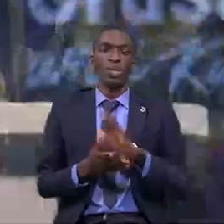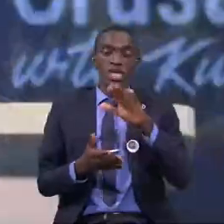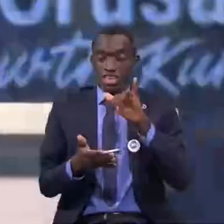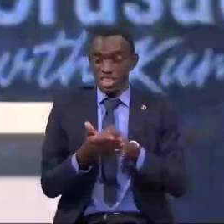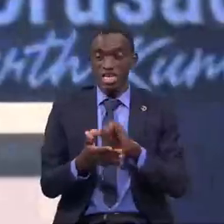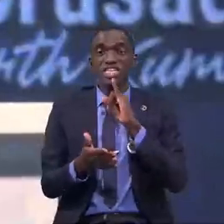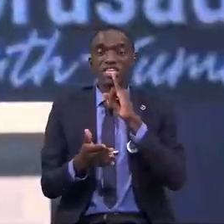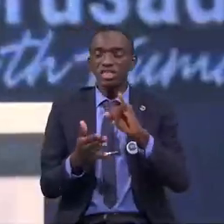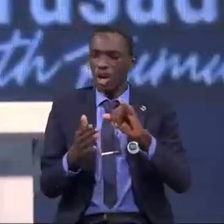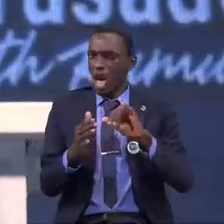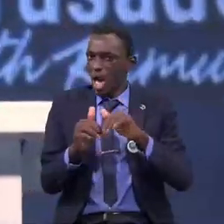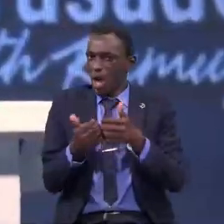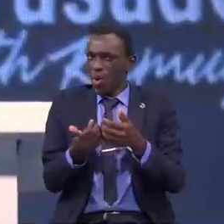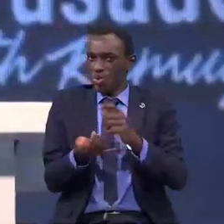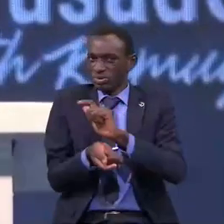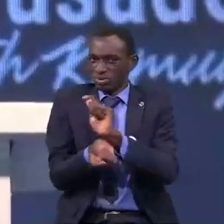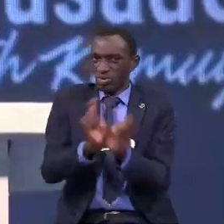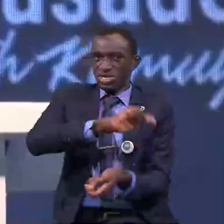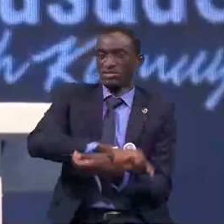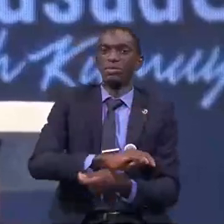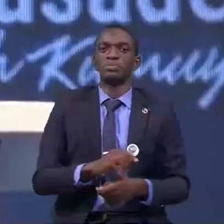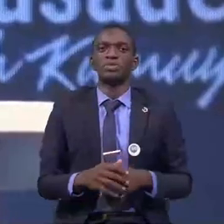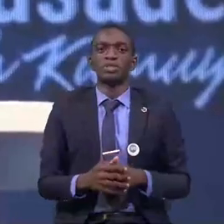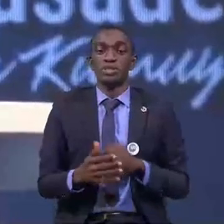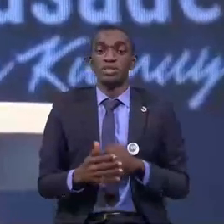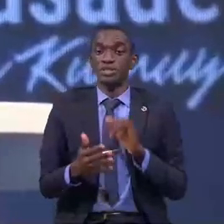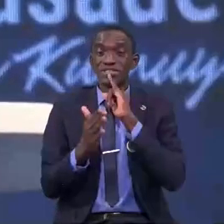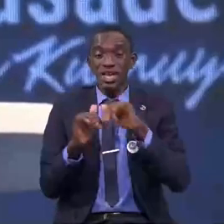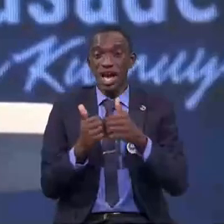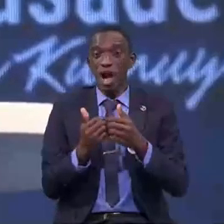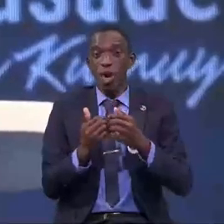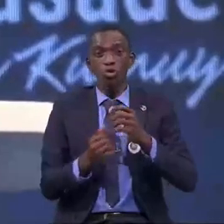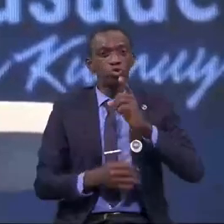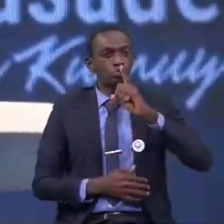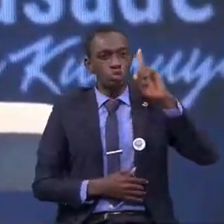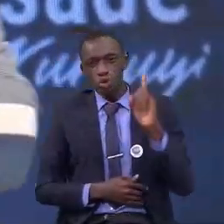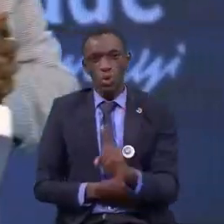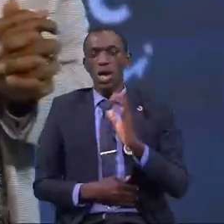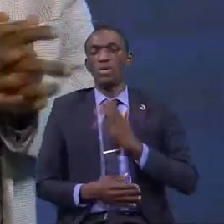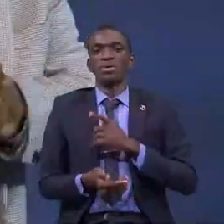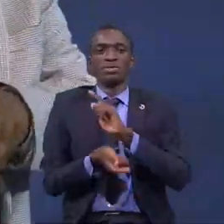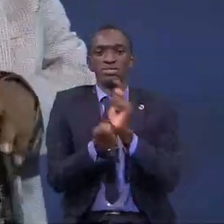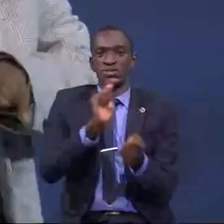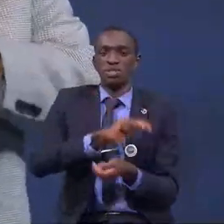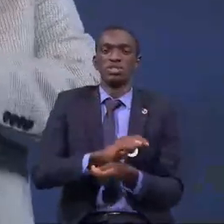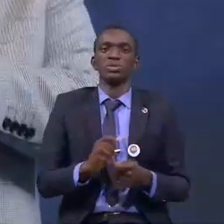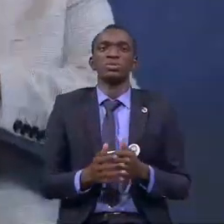gloire. Ça c'est le Seigneur de notre transformation. Ça c'est la certitude de notre